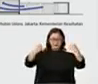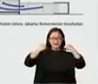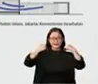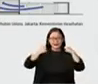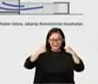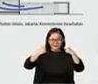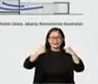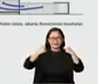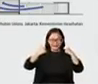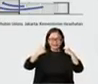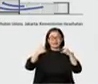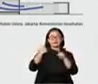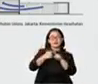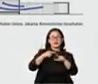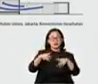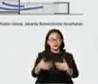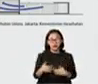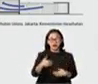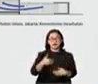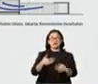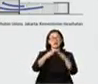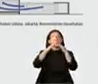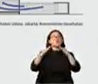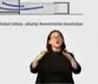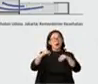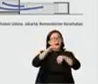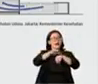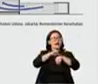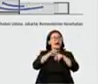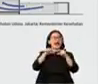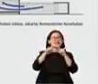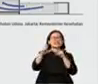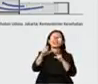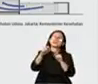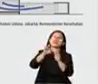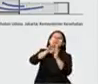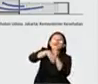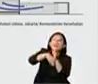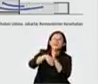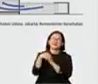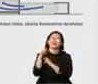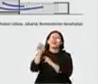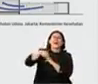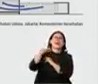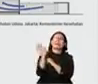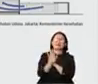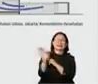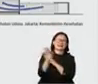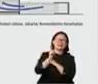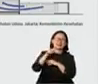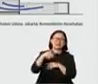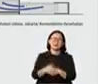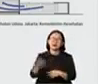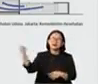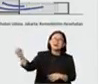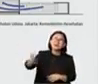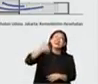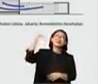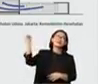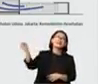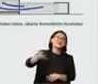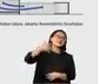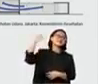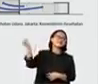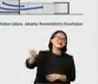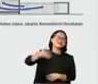menggunakan ventilasi silang pemilik rumah dapat menghemat biaya pemakaian pendingin ruangan atau AC karena selalu mendapat hembusan Udara yang sejuk